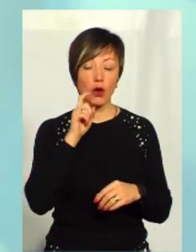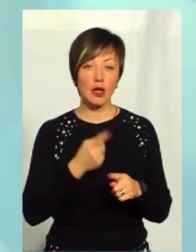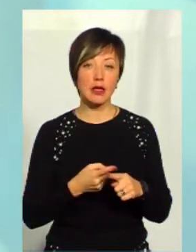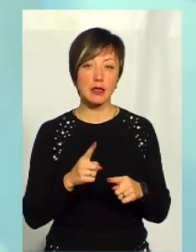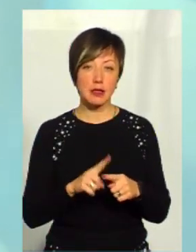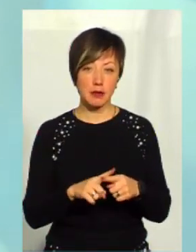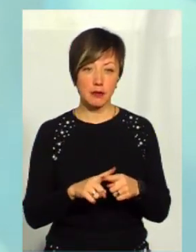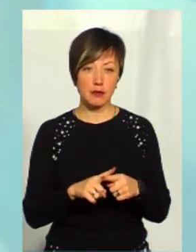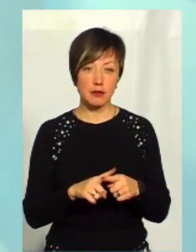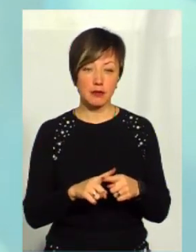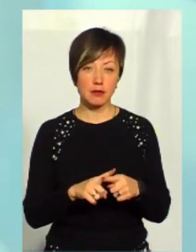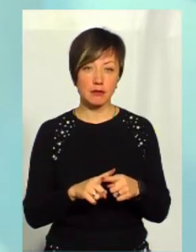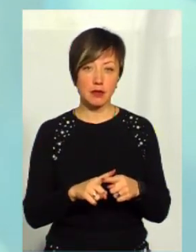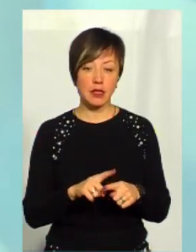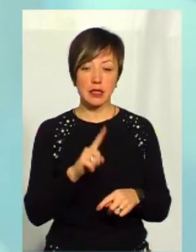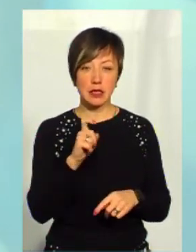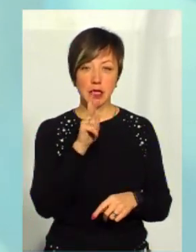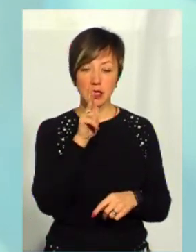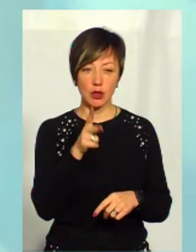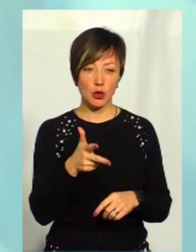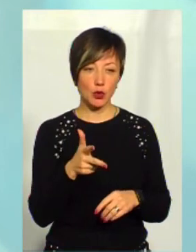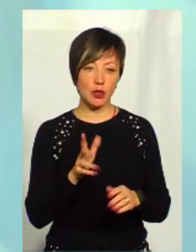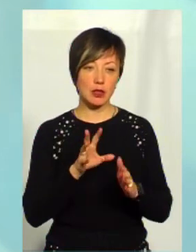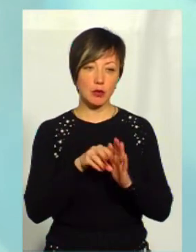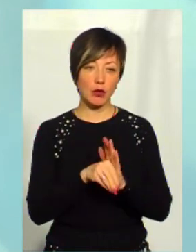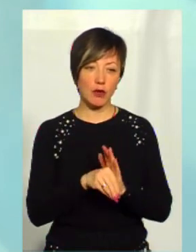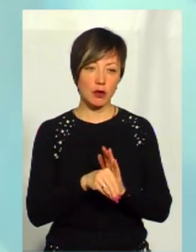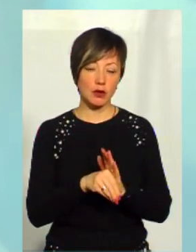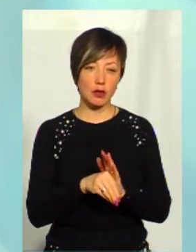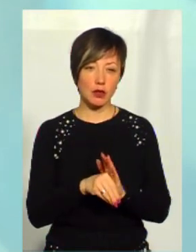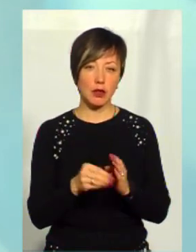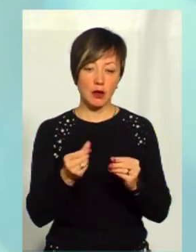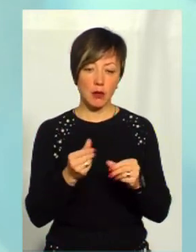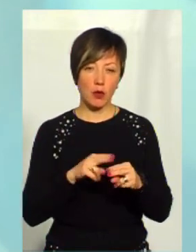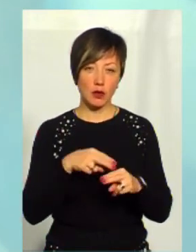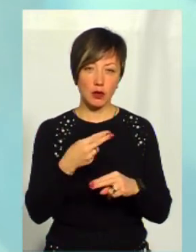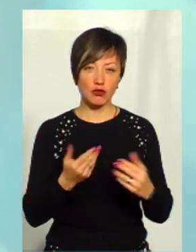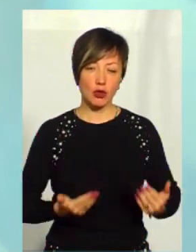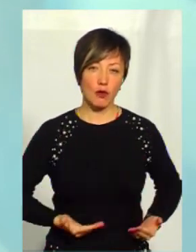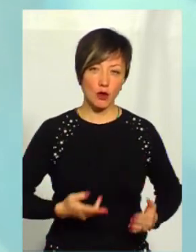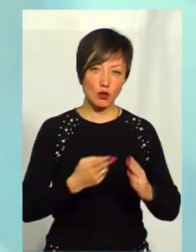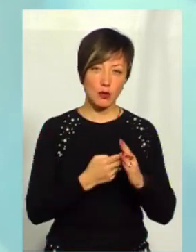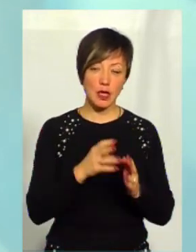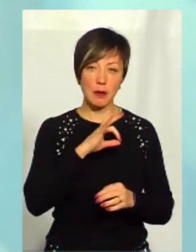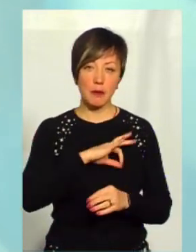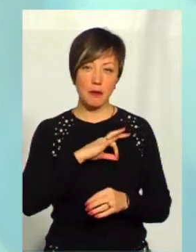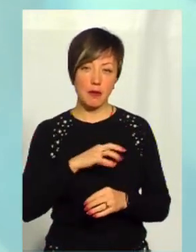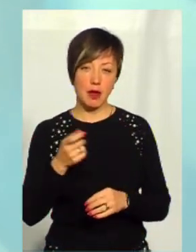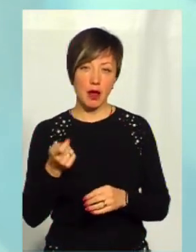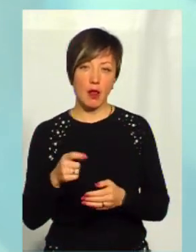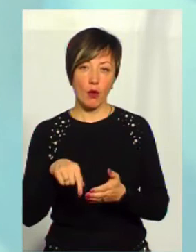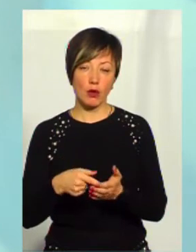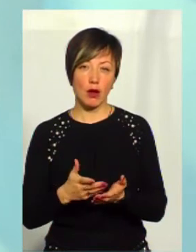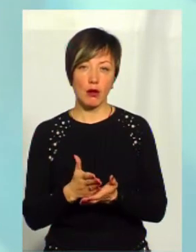це практично за 3 роки запроваджена монетизація і житлових субсидій, і пільг на